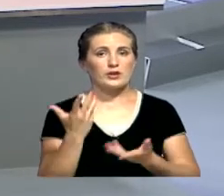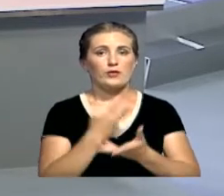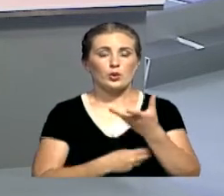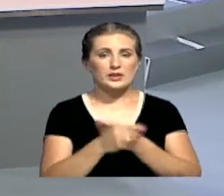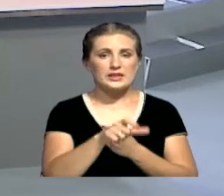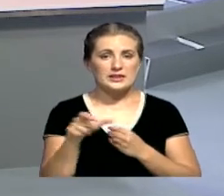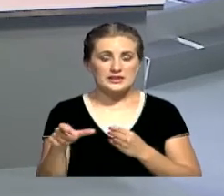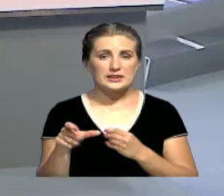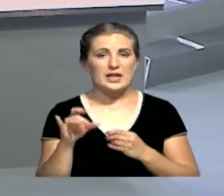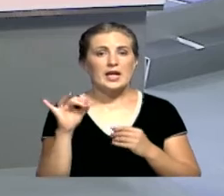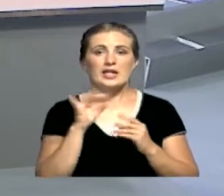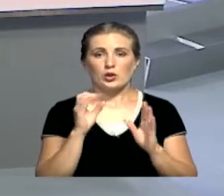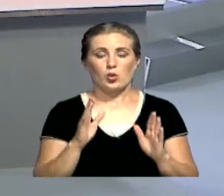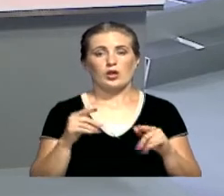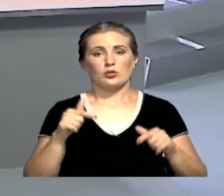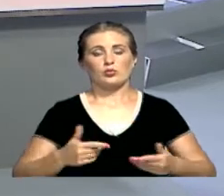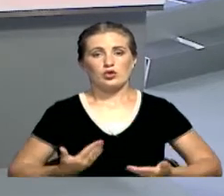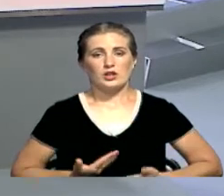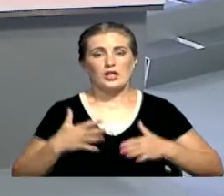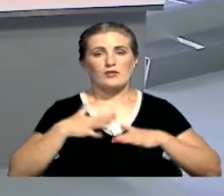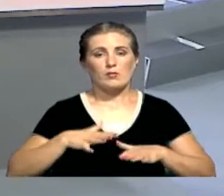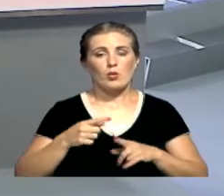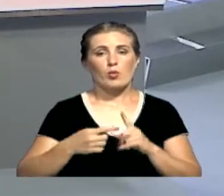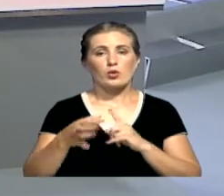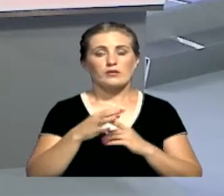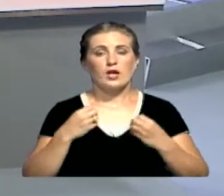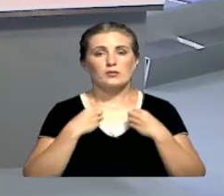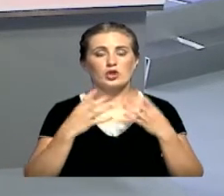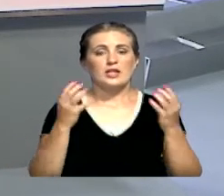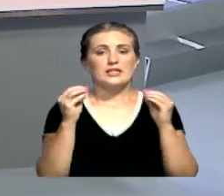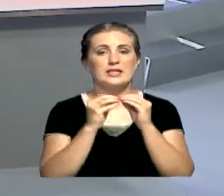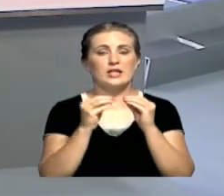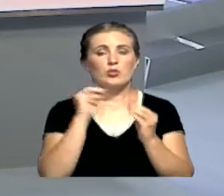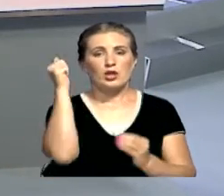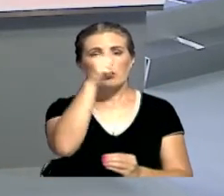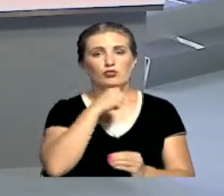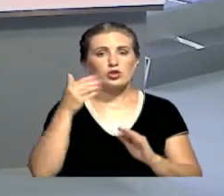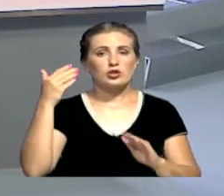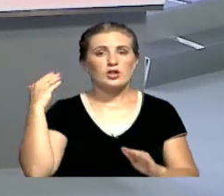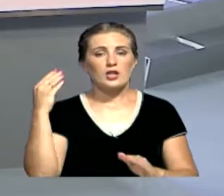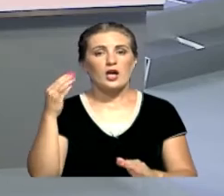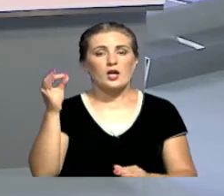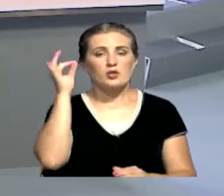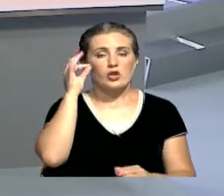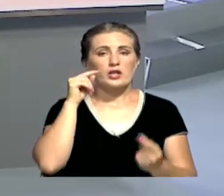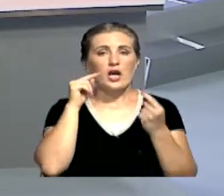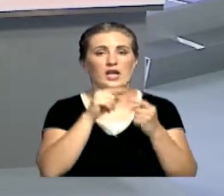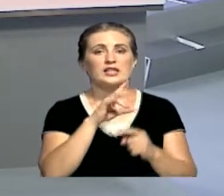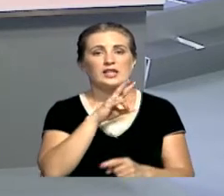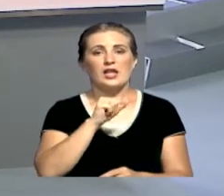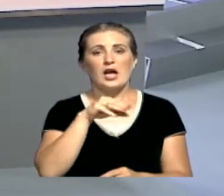только fiat сице здесь в крыму по жители полуострова отмечать десятую годовщину тогда нашумевшего анти натовского